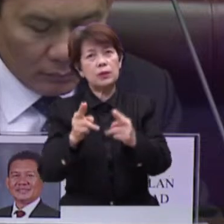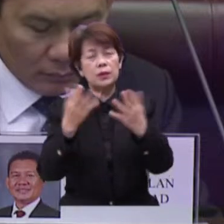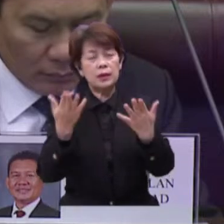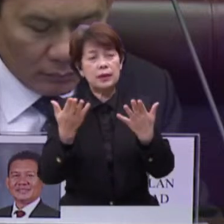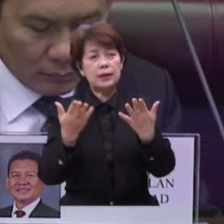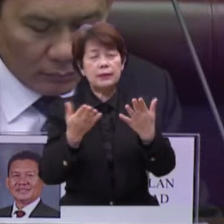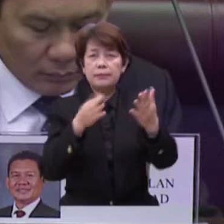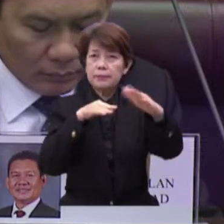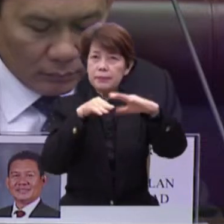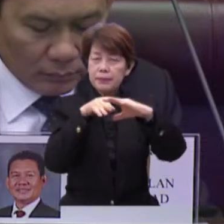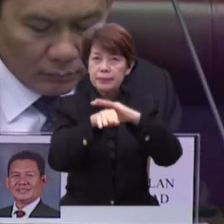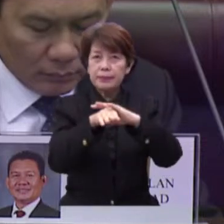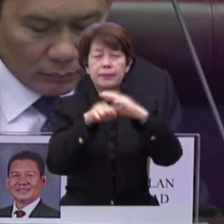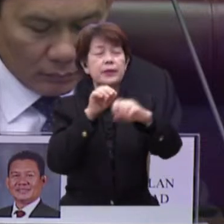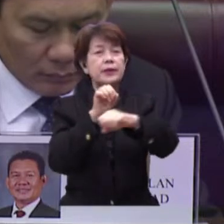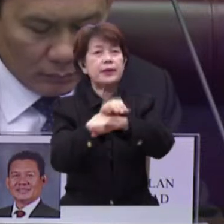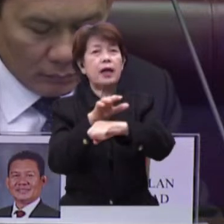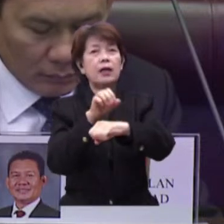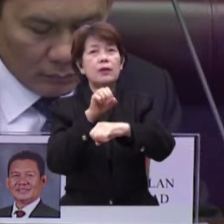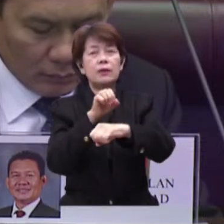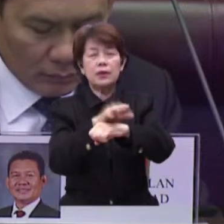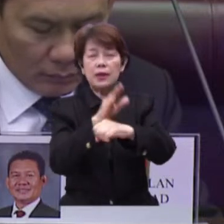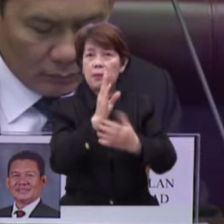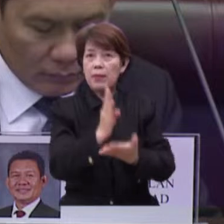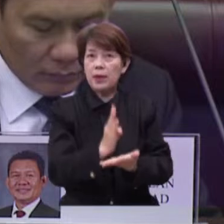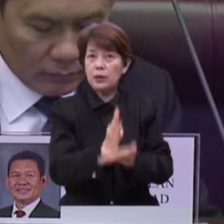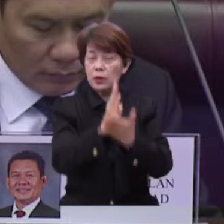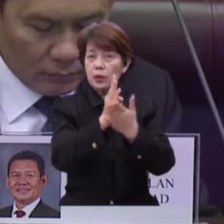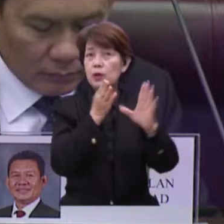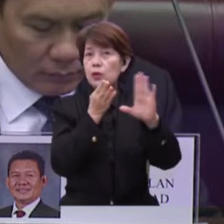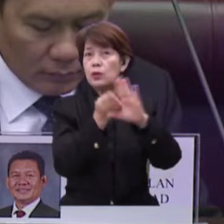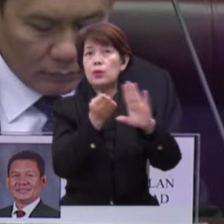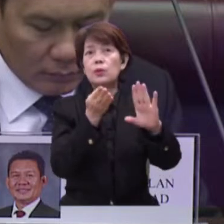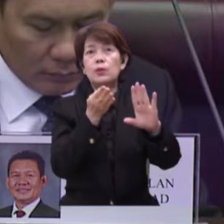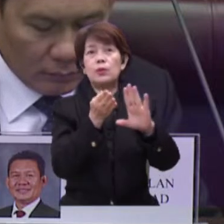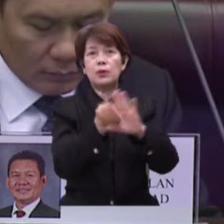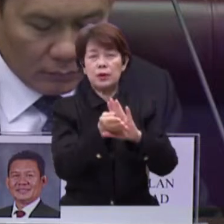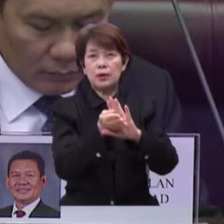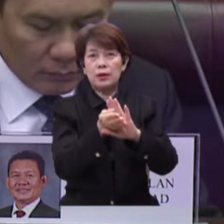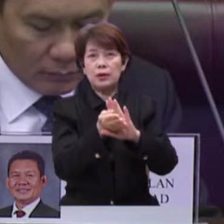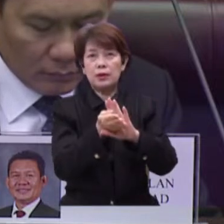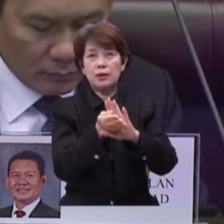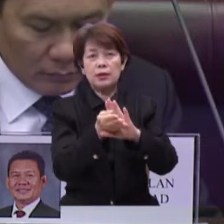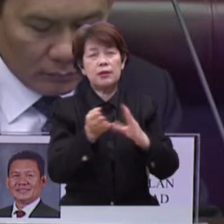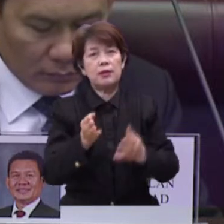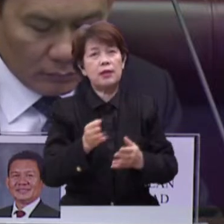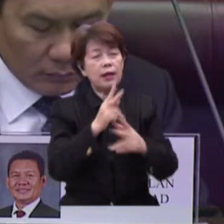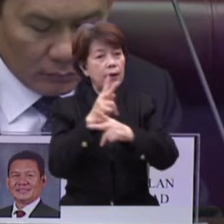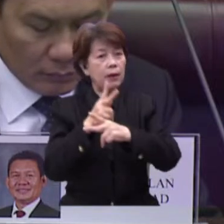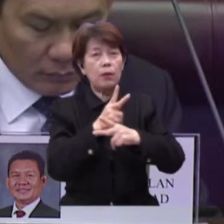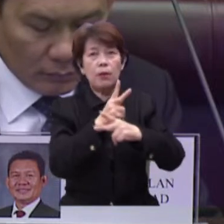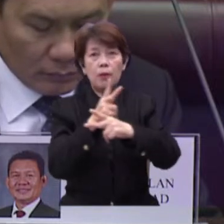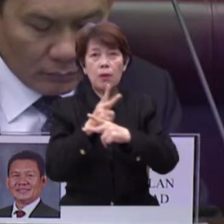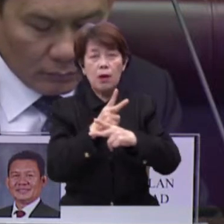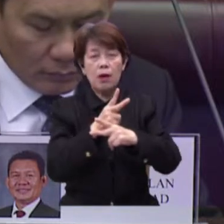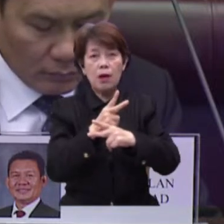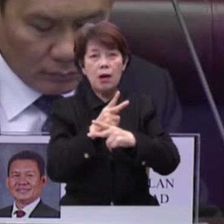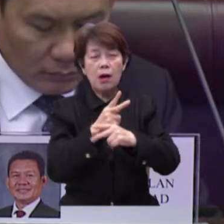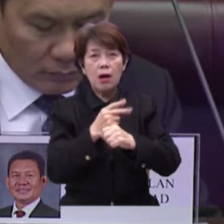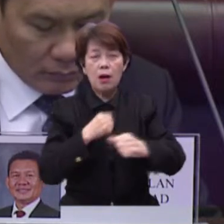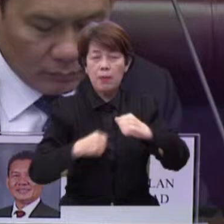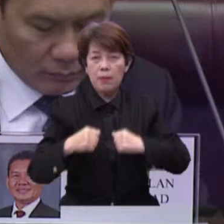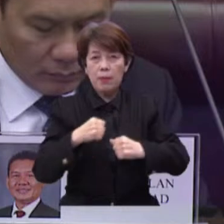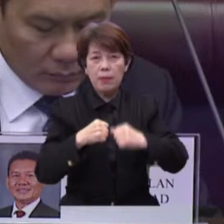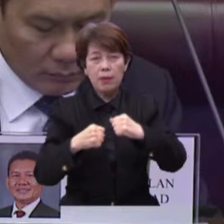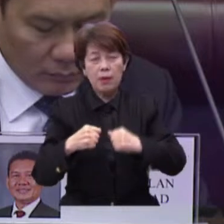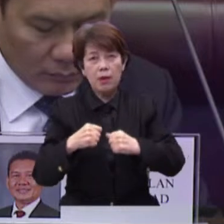akses kepada konseling dan bantuan psiko sosial semasa perintah kawalan pergerakan berkuat